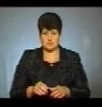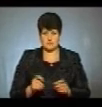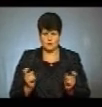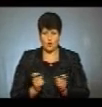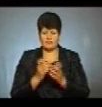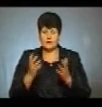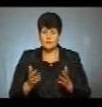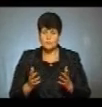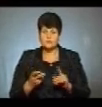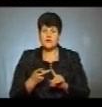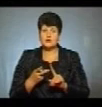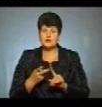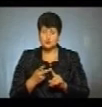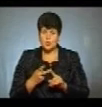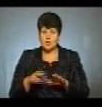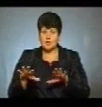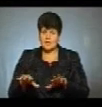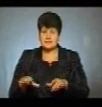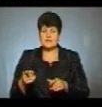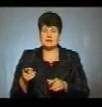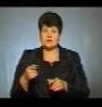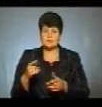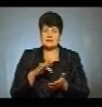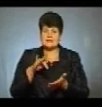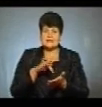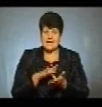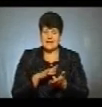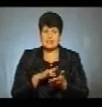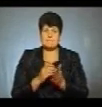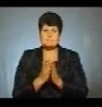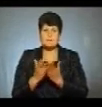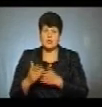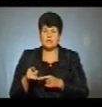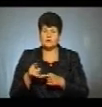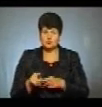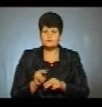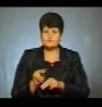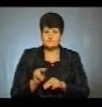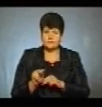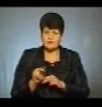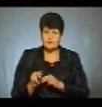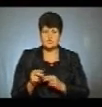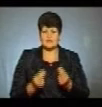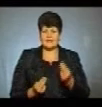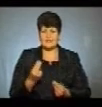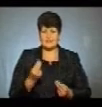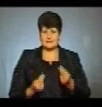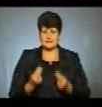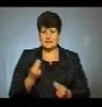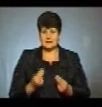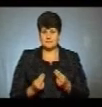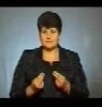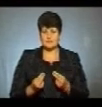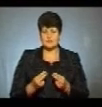Друга локація форуму – Тернопільська центральна бібліотека. Тут відбувається майстер-клас «Дидактичні ігри з вторсировиною». Його проводить